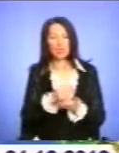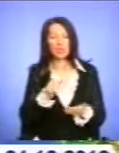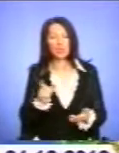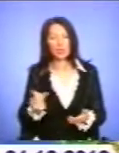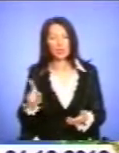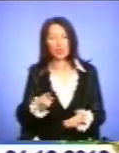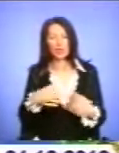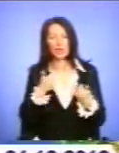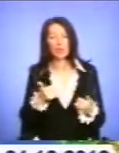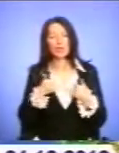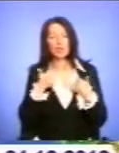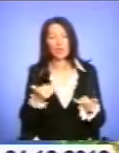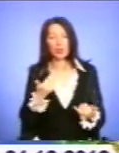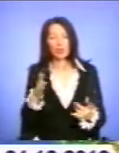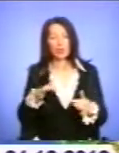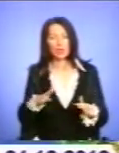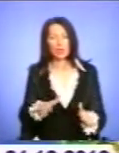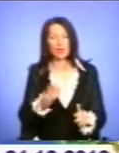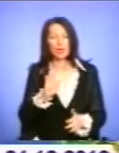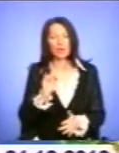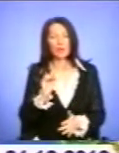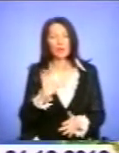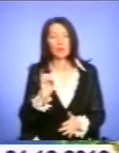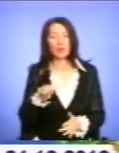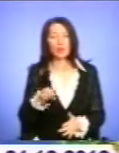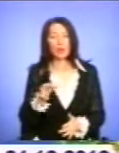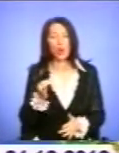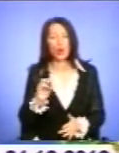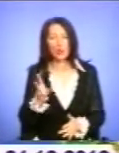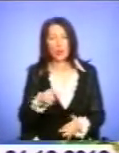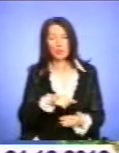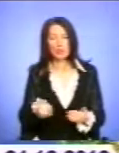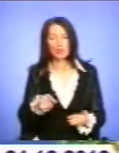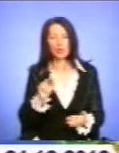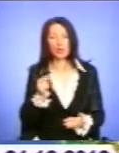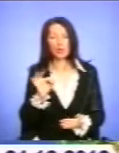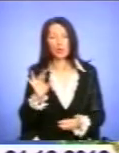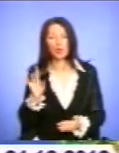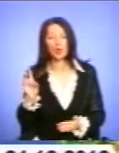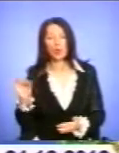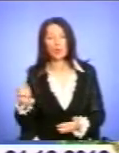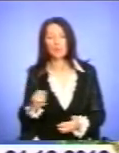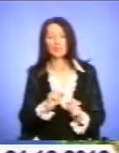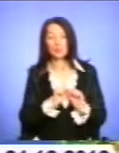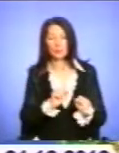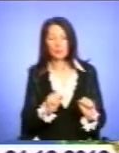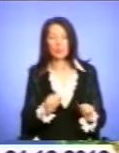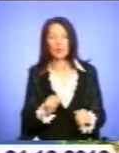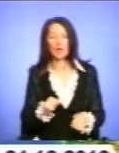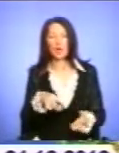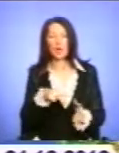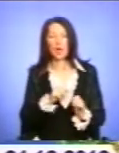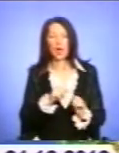діяльності. Народний депутат України Іван Стойко, зокрема, відзначив, що Чорновіл відчайдушно відстоював право українців на